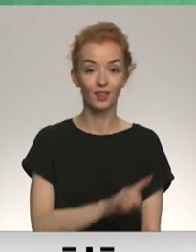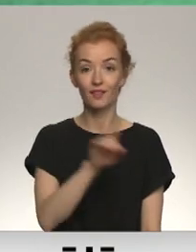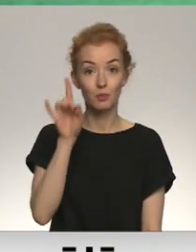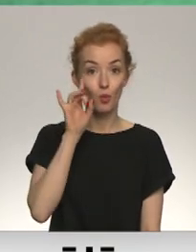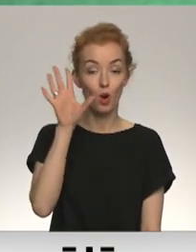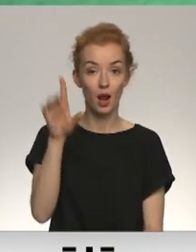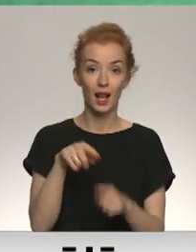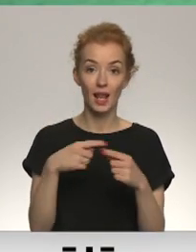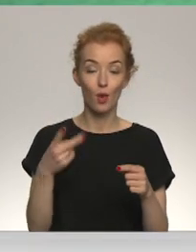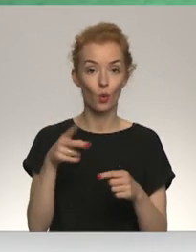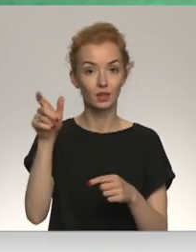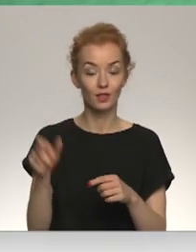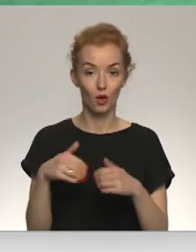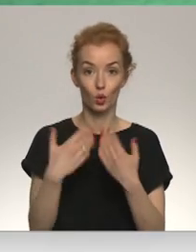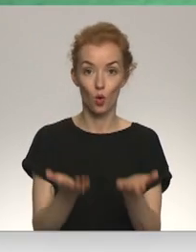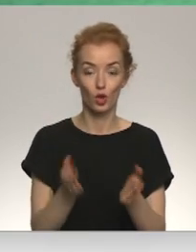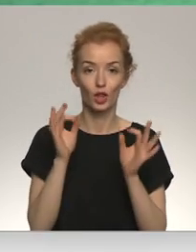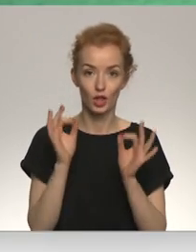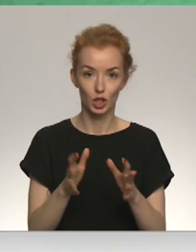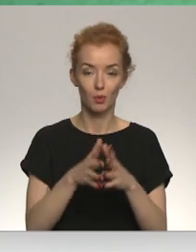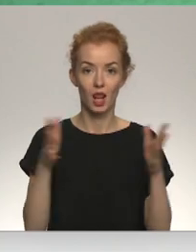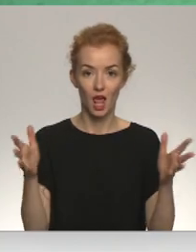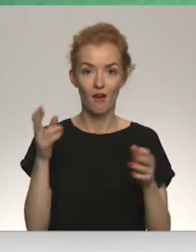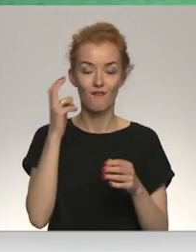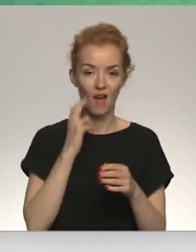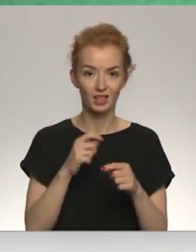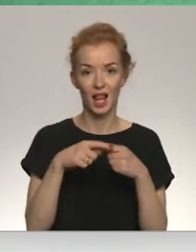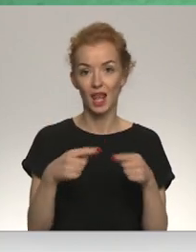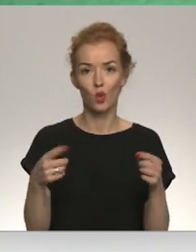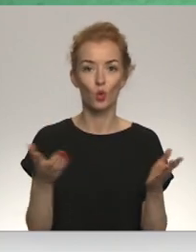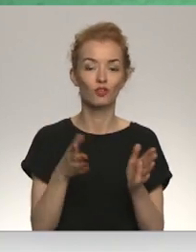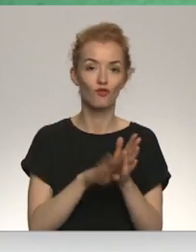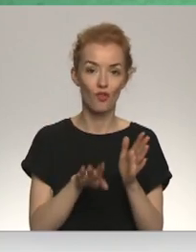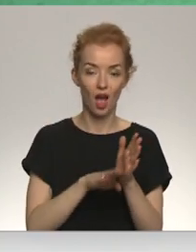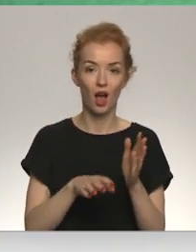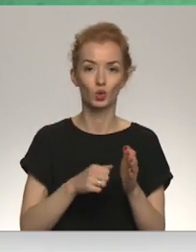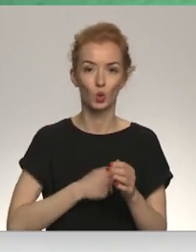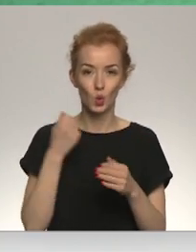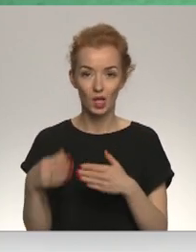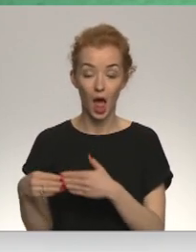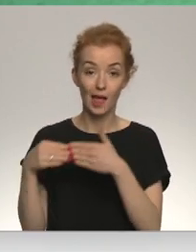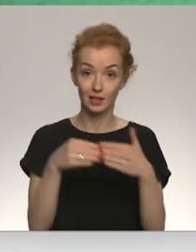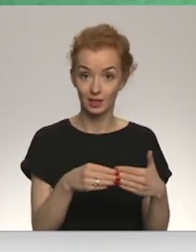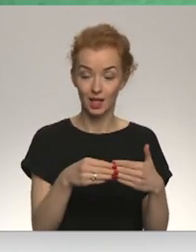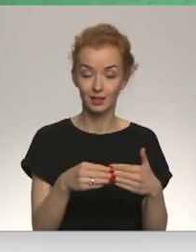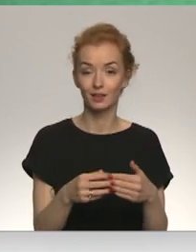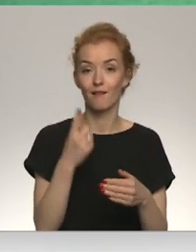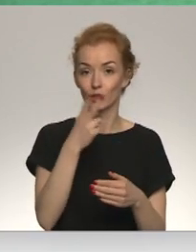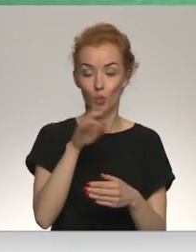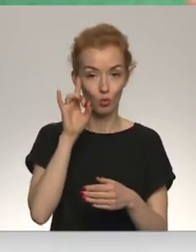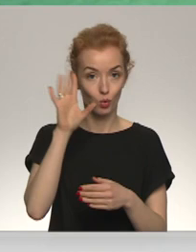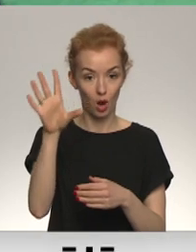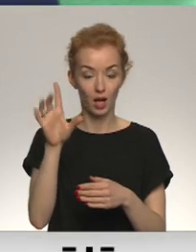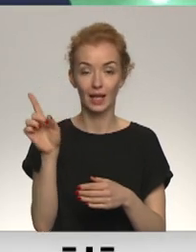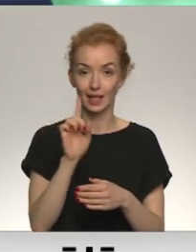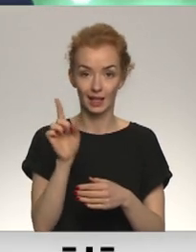Vispopulārākās lietas, ko cilvēki nodot, tiešām ir šīs lielās vecās lietas, kuras vienkārši tāpat aiznest nav iespējams. Viens no populārākajiem jau